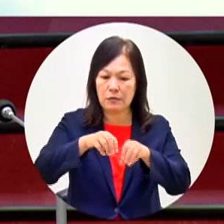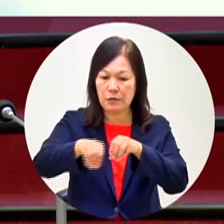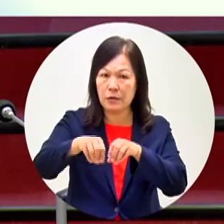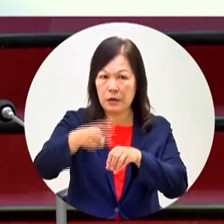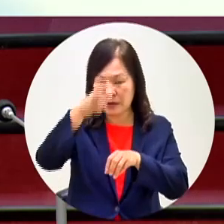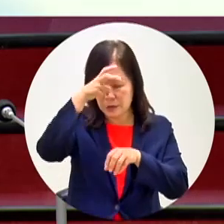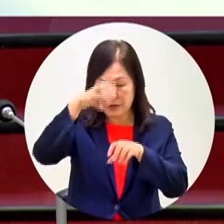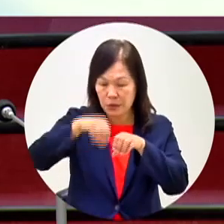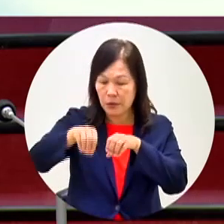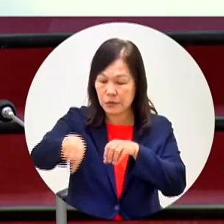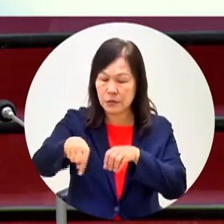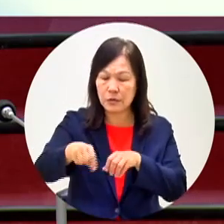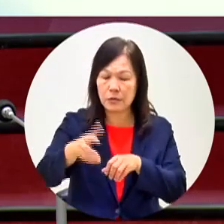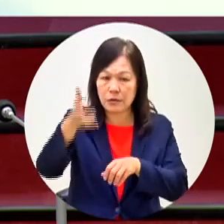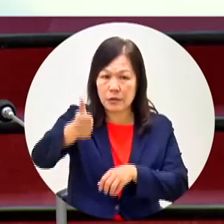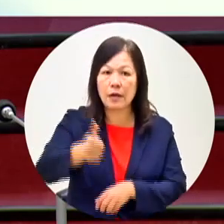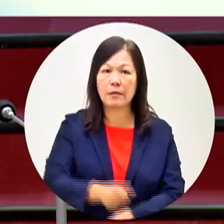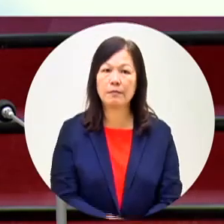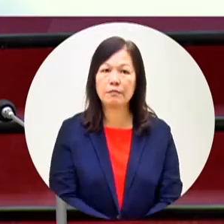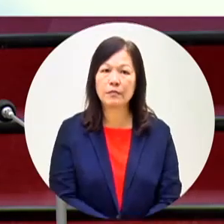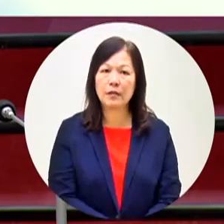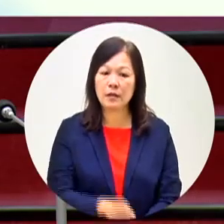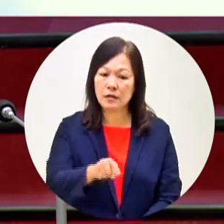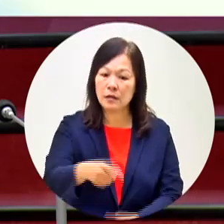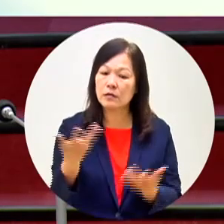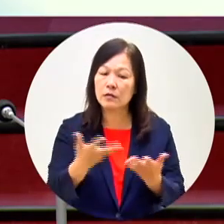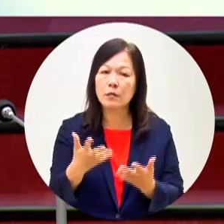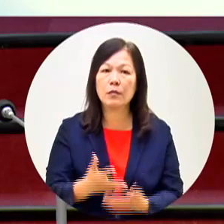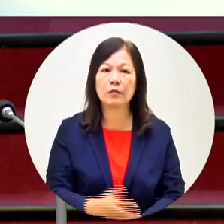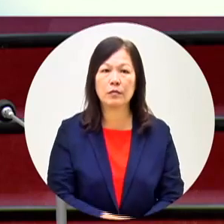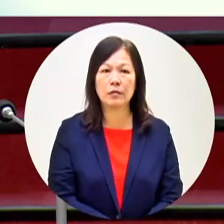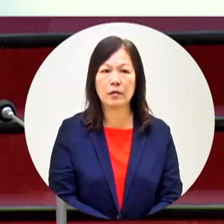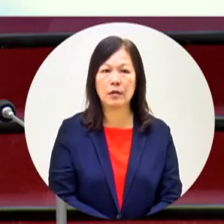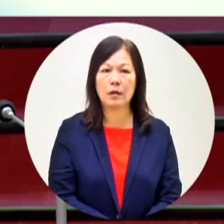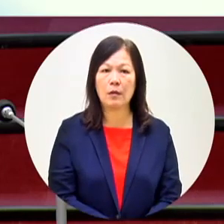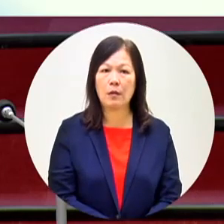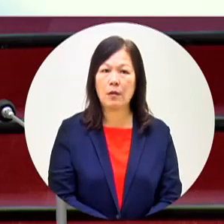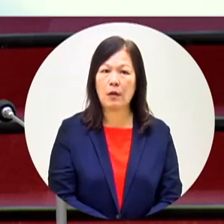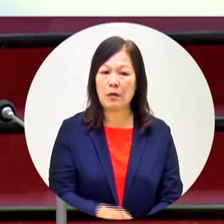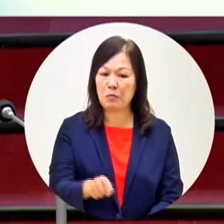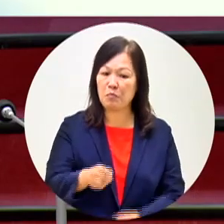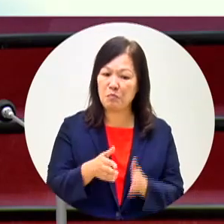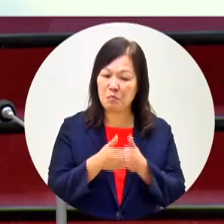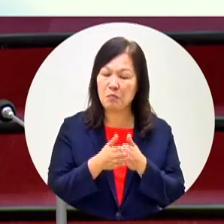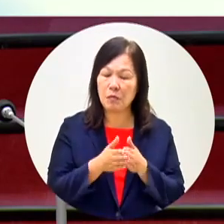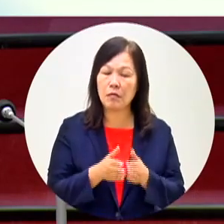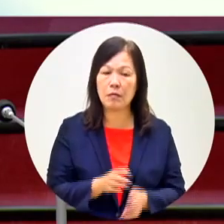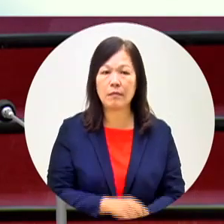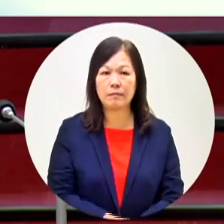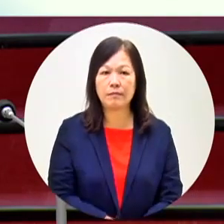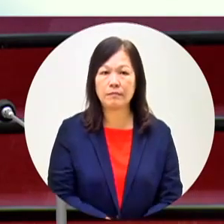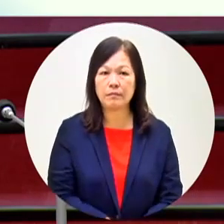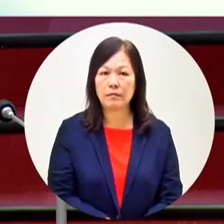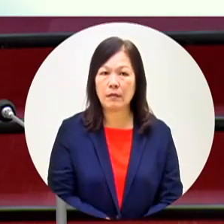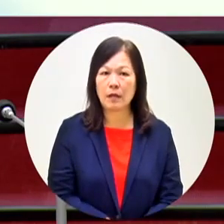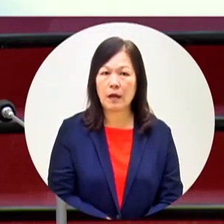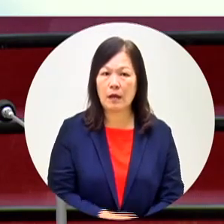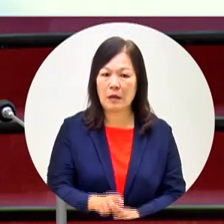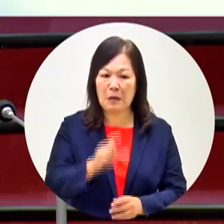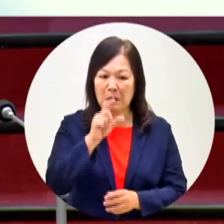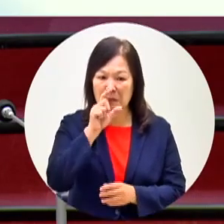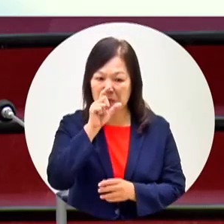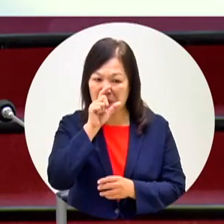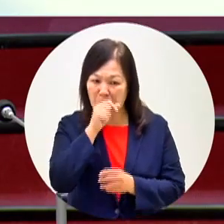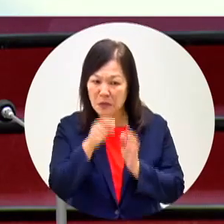是啥物案件需要出动特勤中队，拿枪红枪，